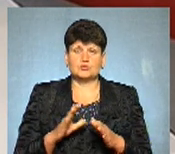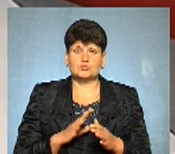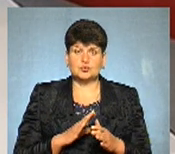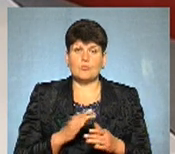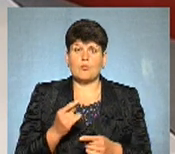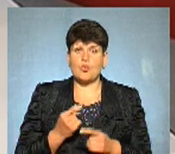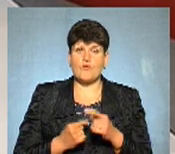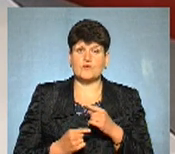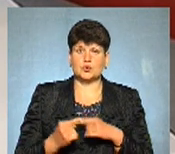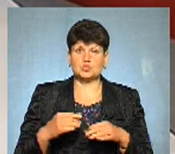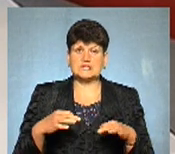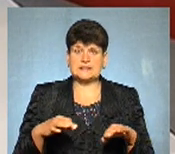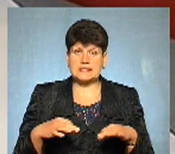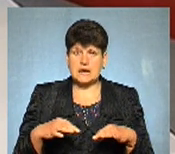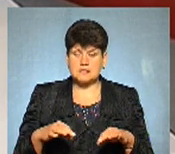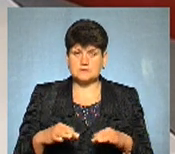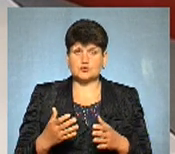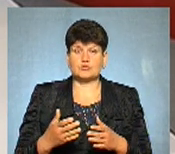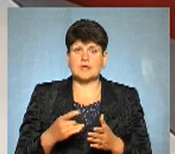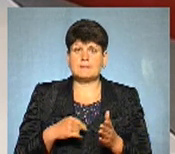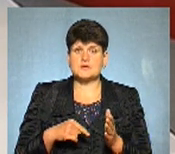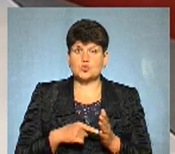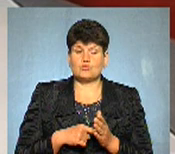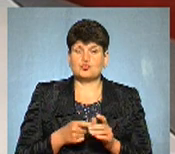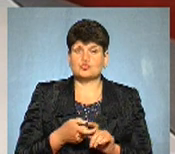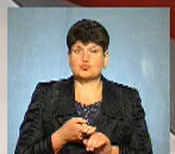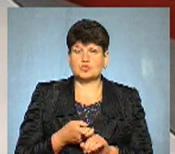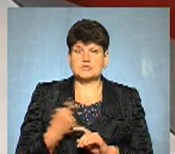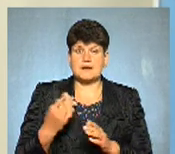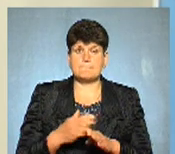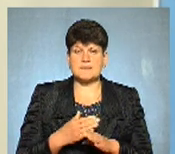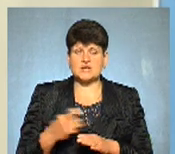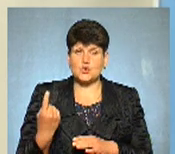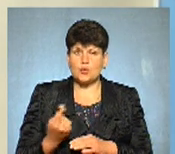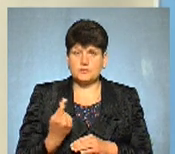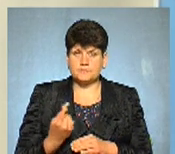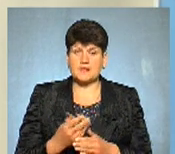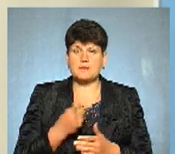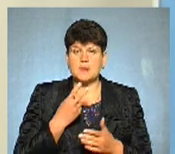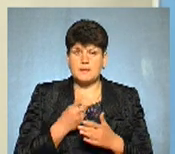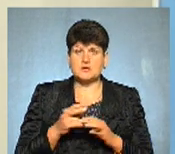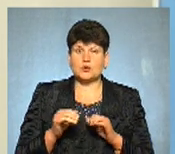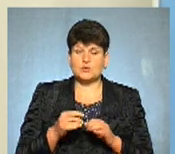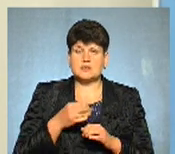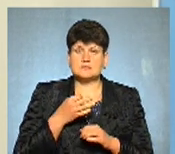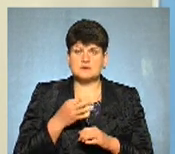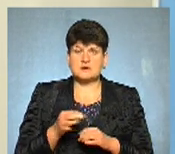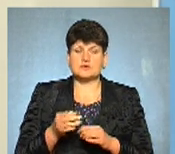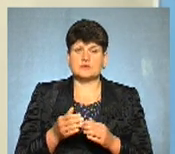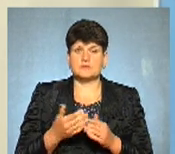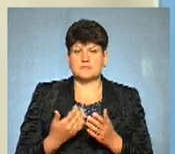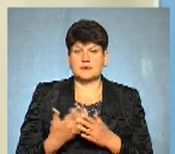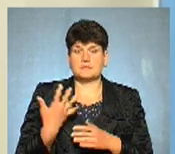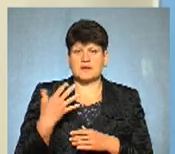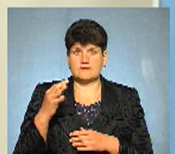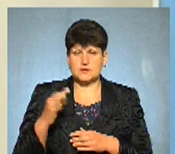і транспорту громадському в місті, і між міському сполученні, і між обласними? Ми бачимо, і уряд анонсував те, що 5%